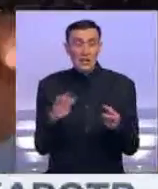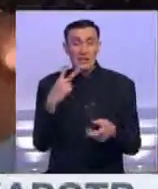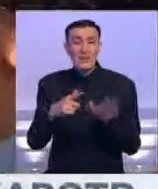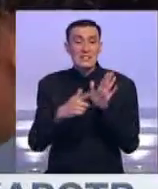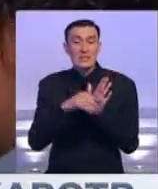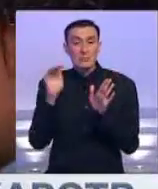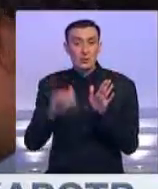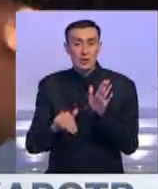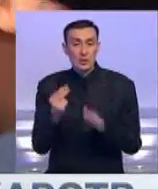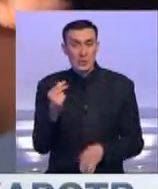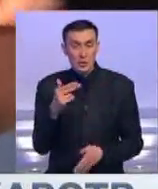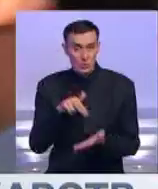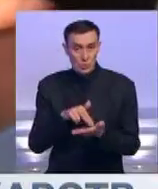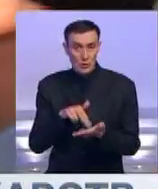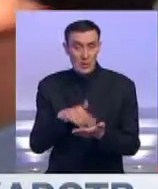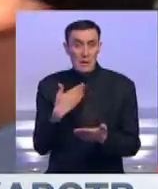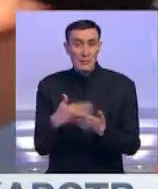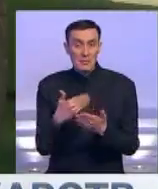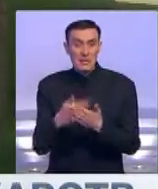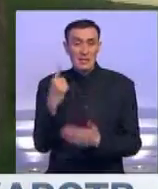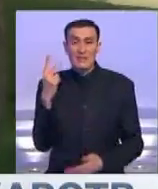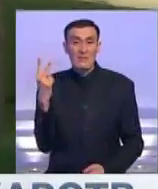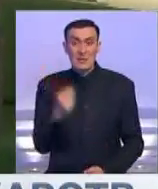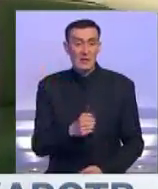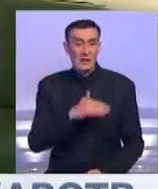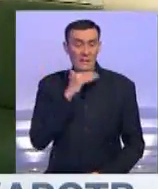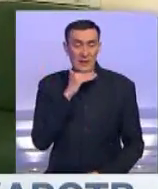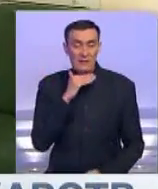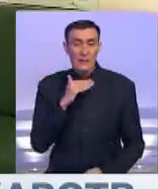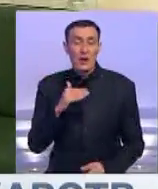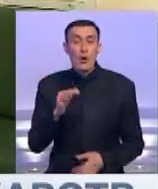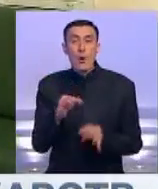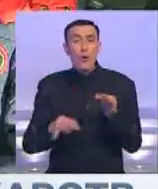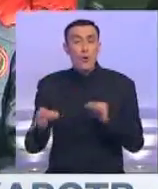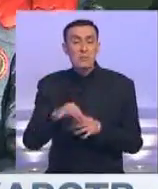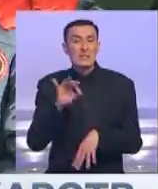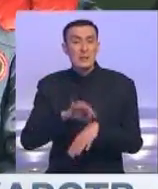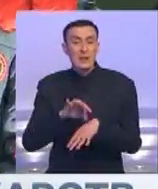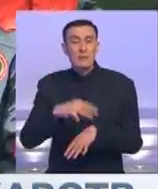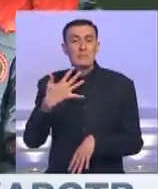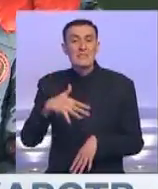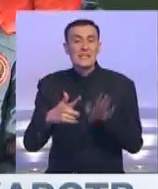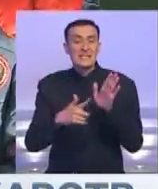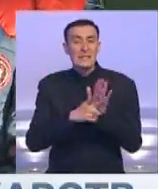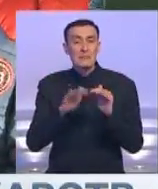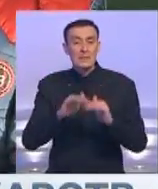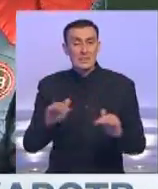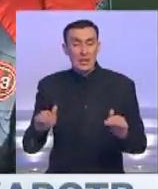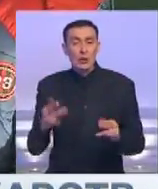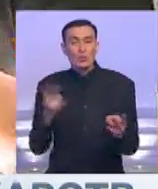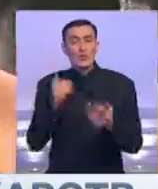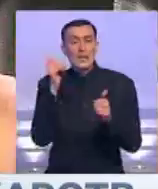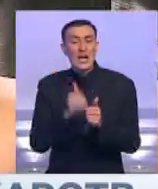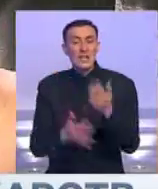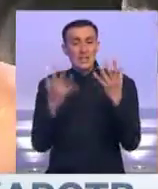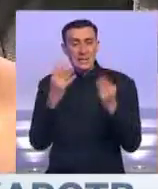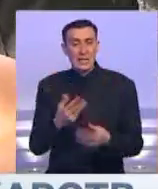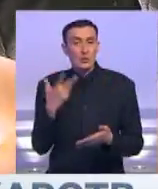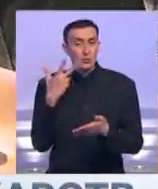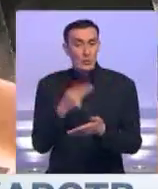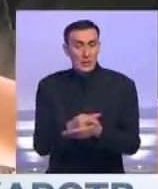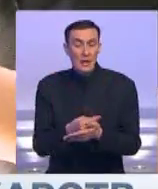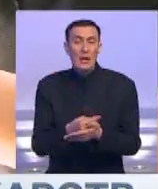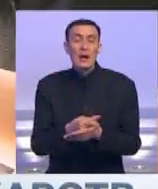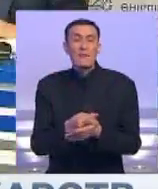27 тысяч тенге. Приблизительно на неделе две. В области с сахарным диабетом страдают 57 детей. Инсулин им нужен каждый день. В областном